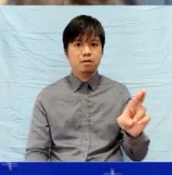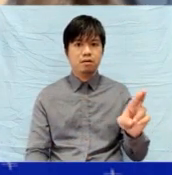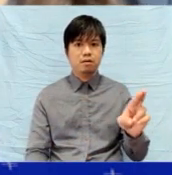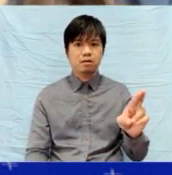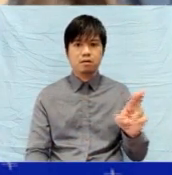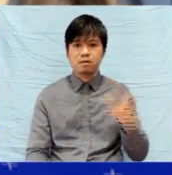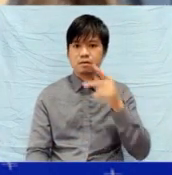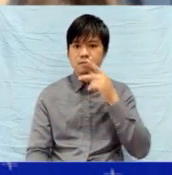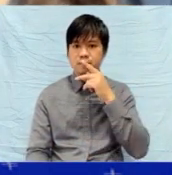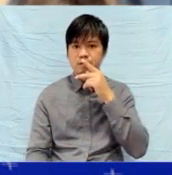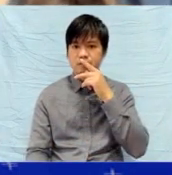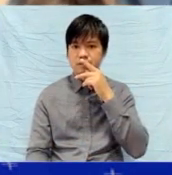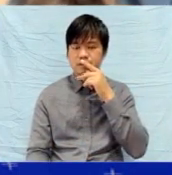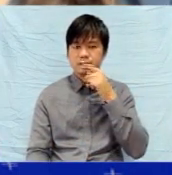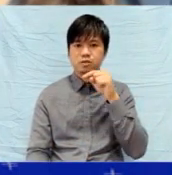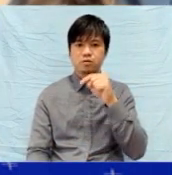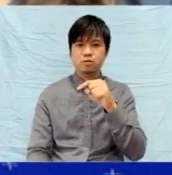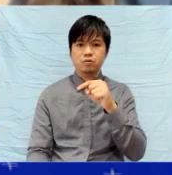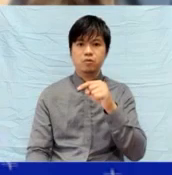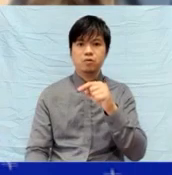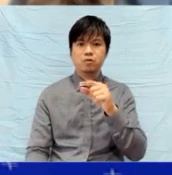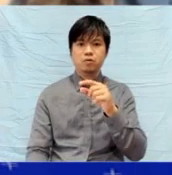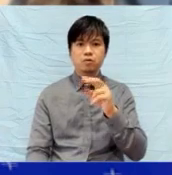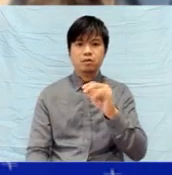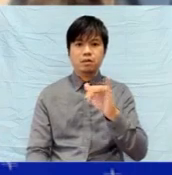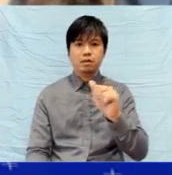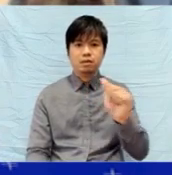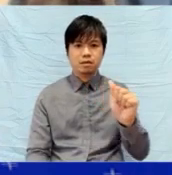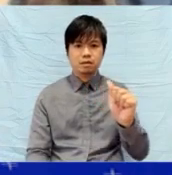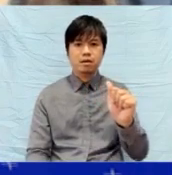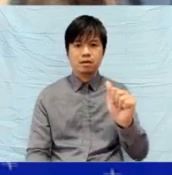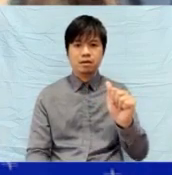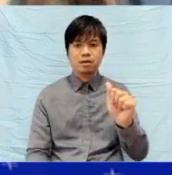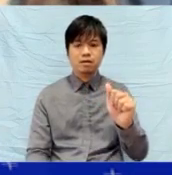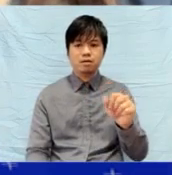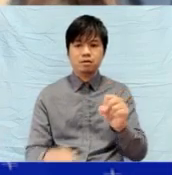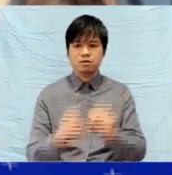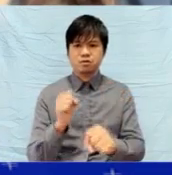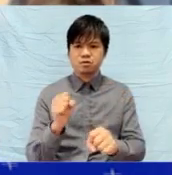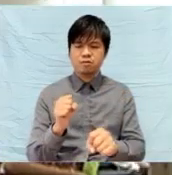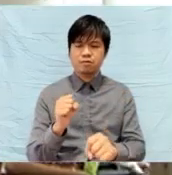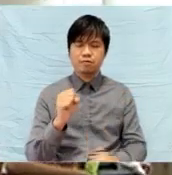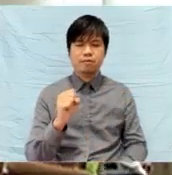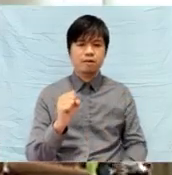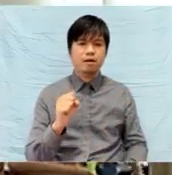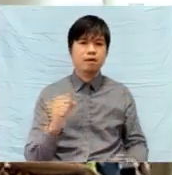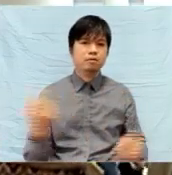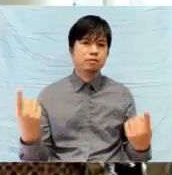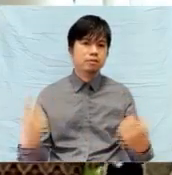privatization ng ating mga ano, airport, yung NAIA per se. Kaya talagang, ano, no, kaya talagang